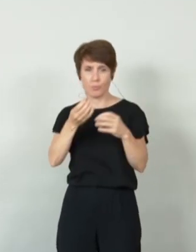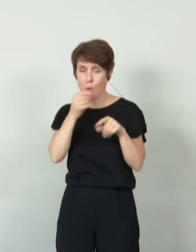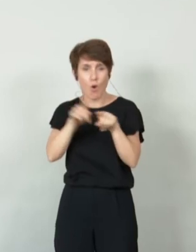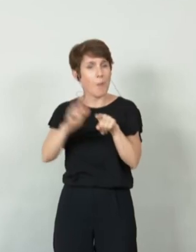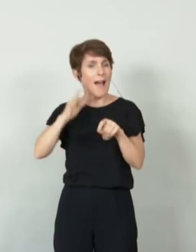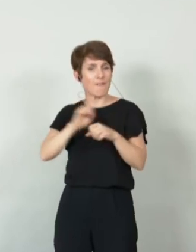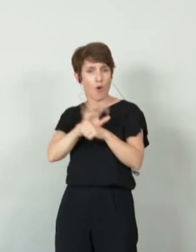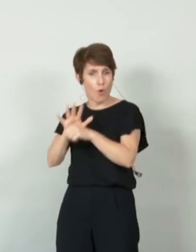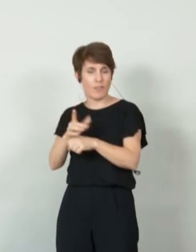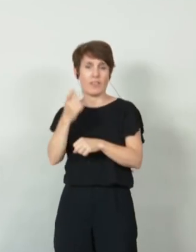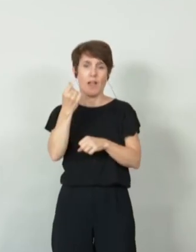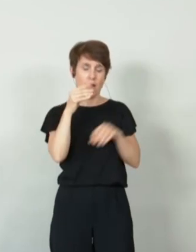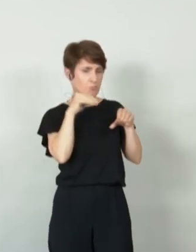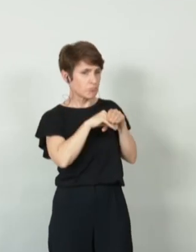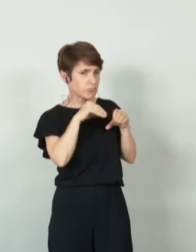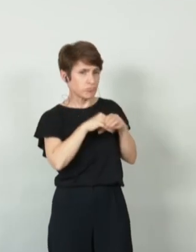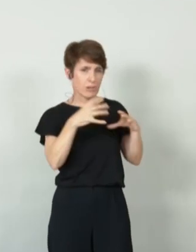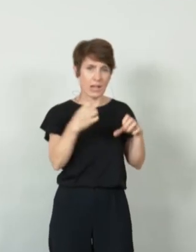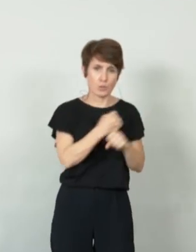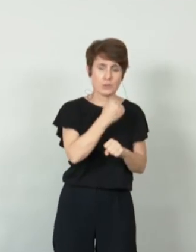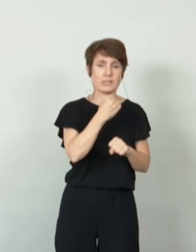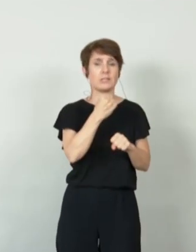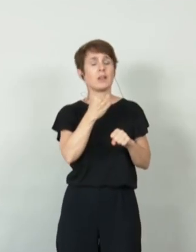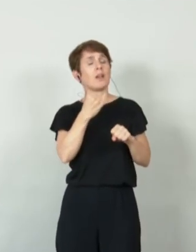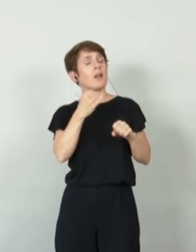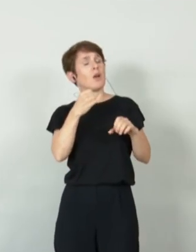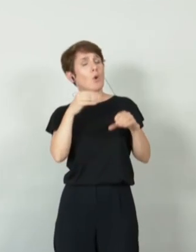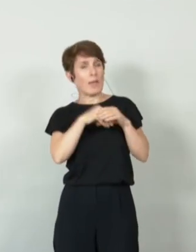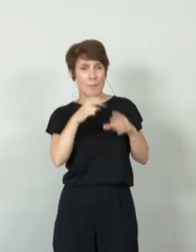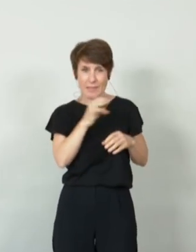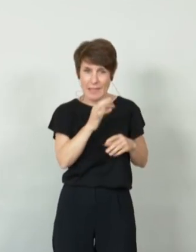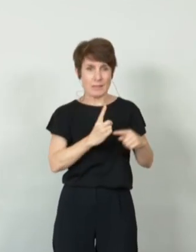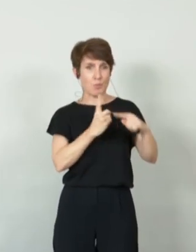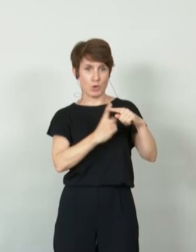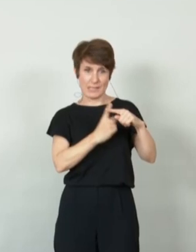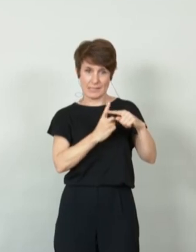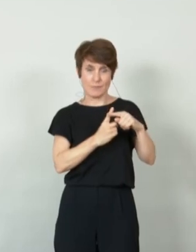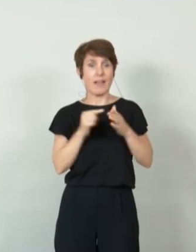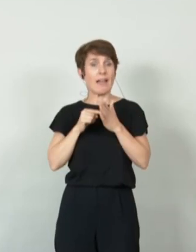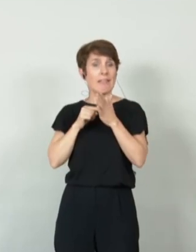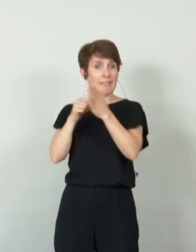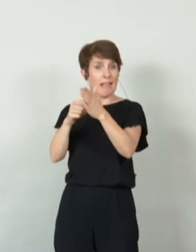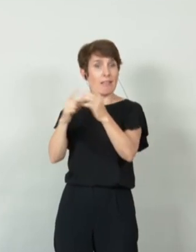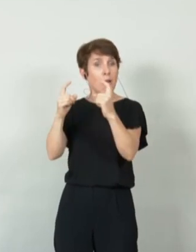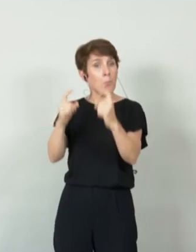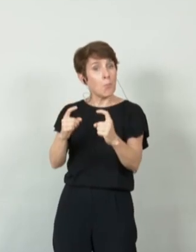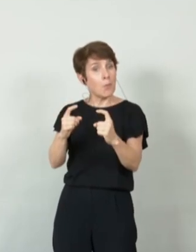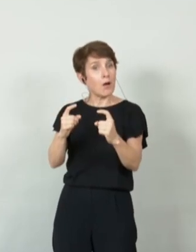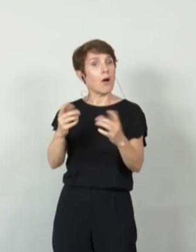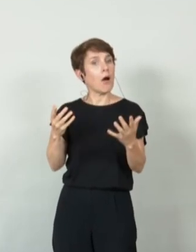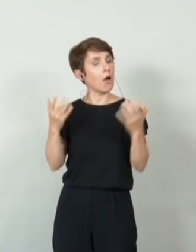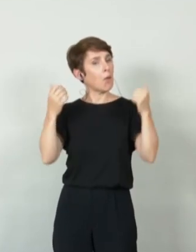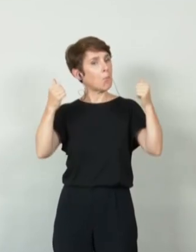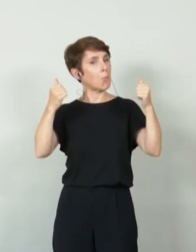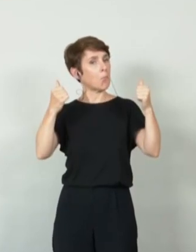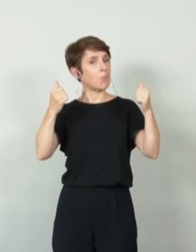épargne de gestion courante et épargne brute qui progressent et par lunettes positive et même un léger des endettement il concluait